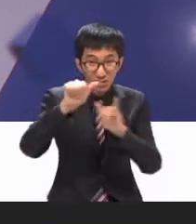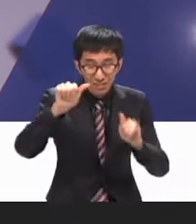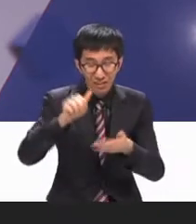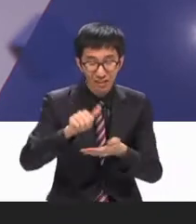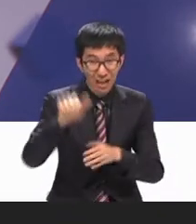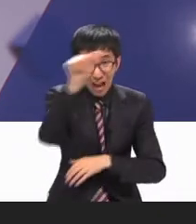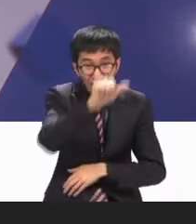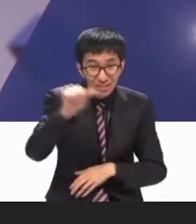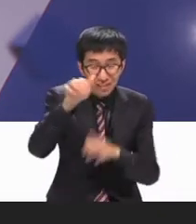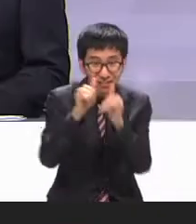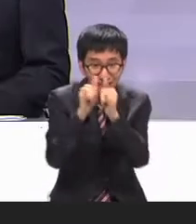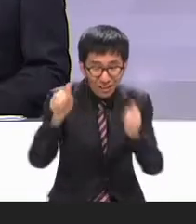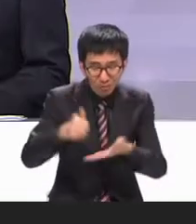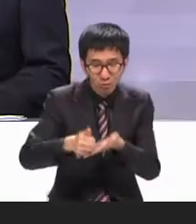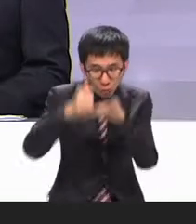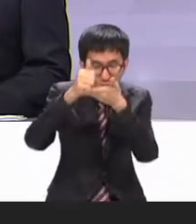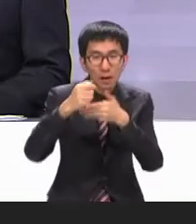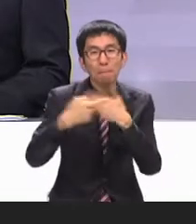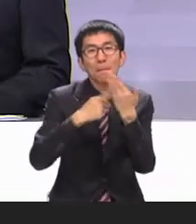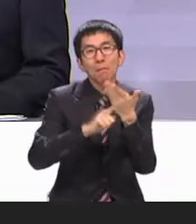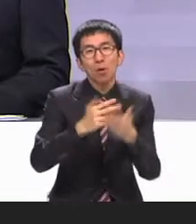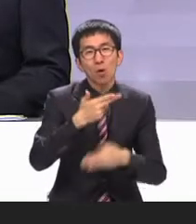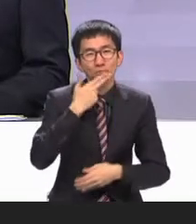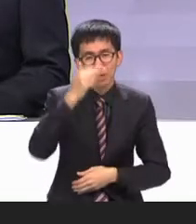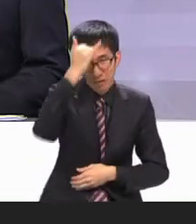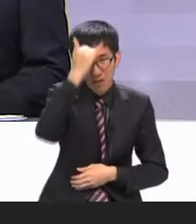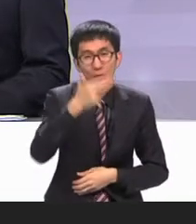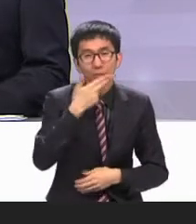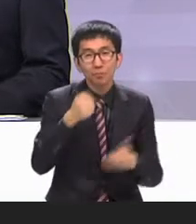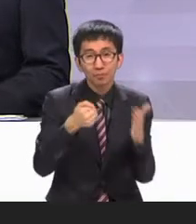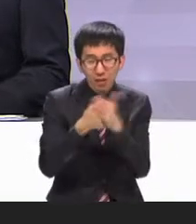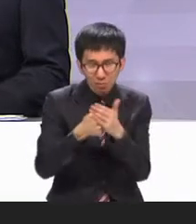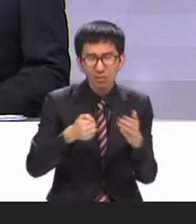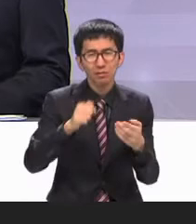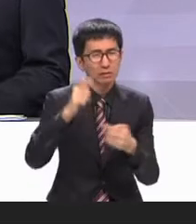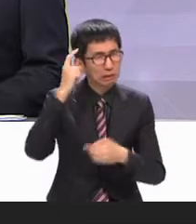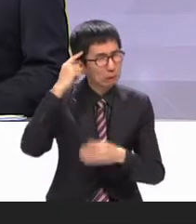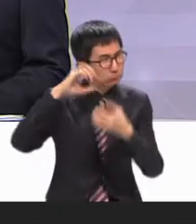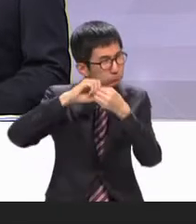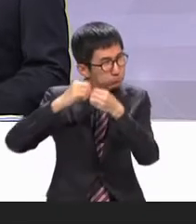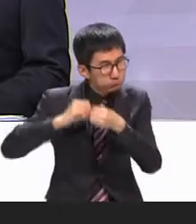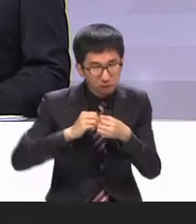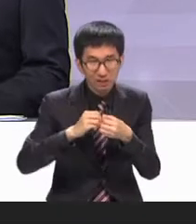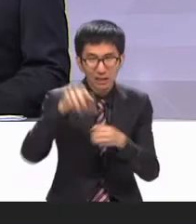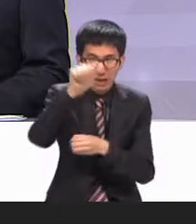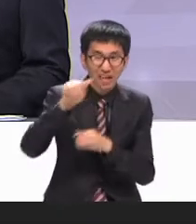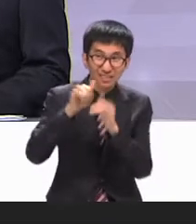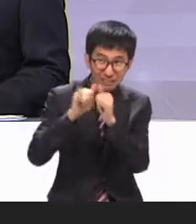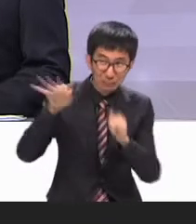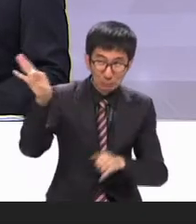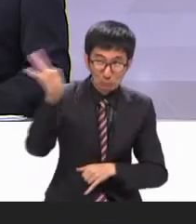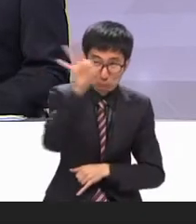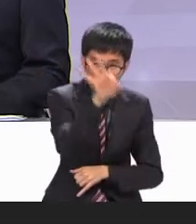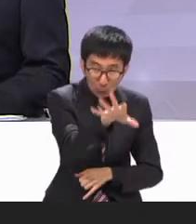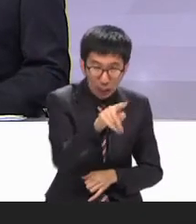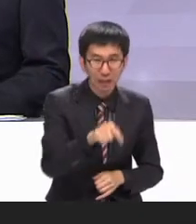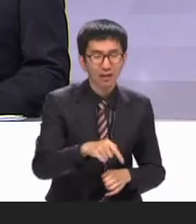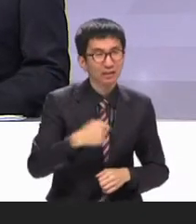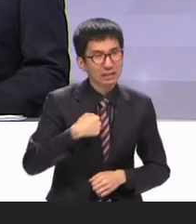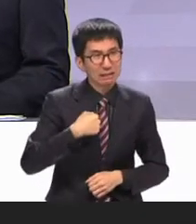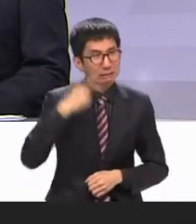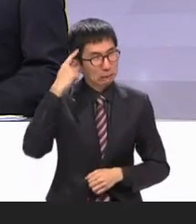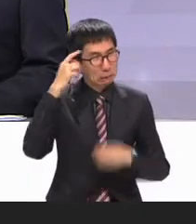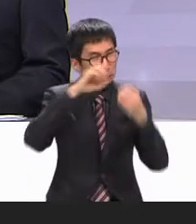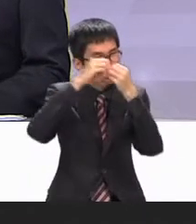존중하는 마음이 있다면 있는 그대로 그렇겠지만 예 그런게 없으니까 그냥 동양이 를 걸어놓고 자기들이 생각하는